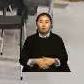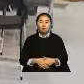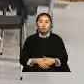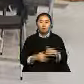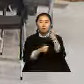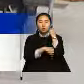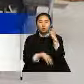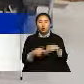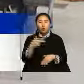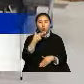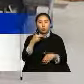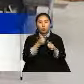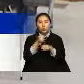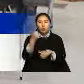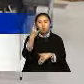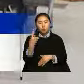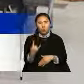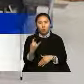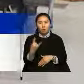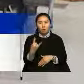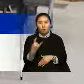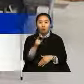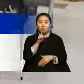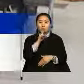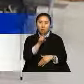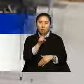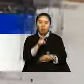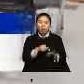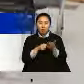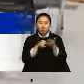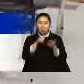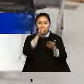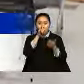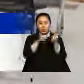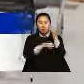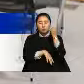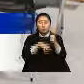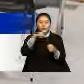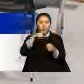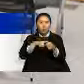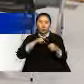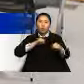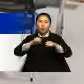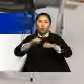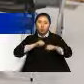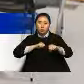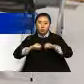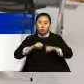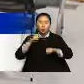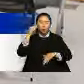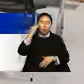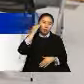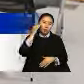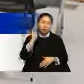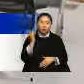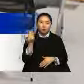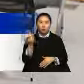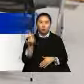근거 없는 위원회다 이런 취지의 발언을 한 걸로 알고 있습니다. 근본적인 활동 자체를 방해하고